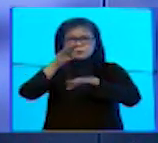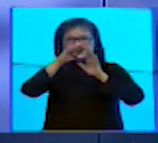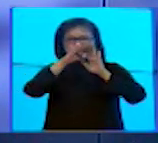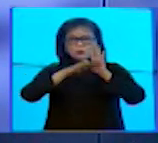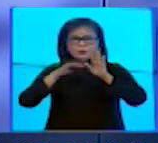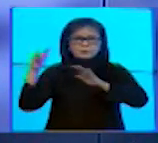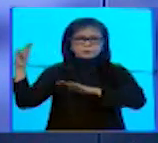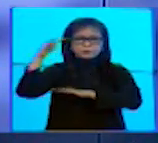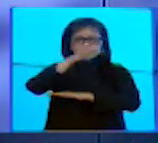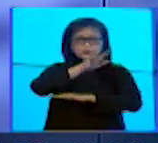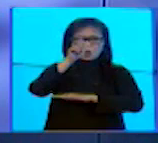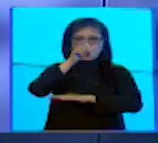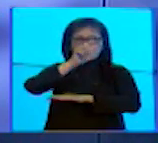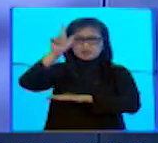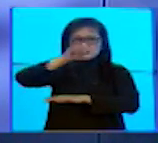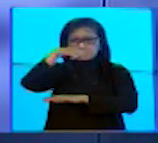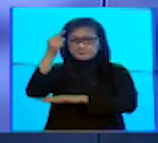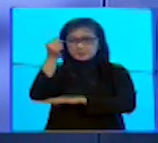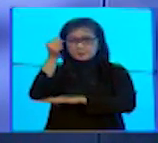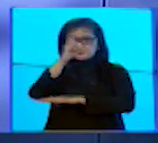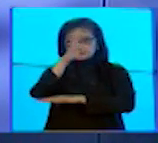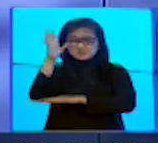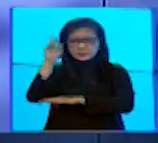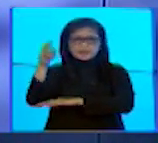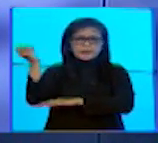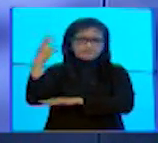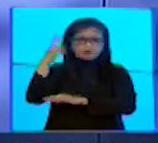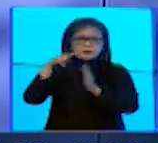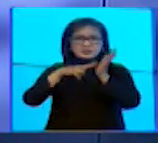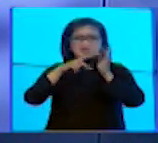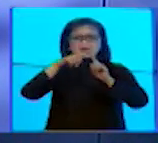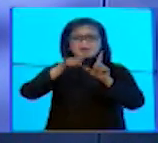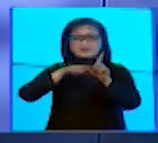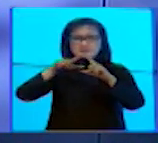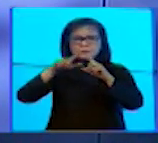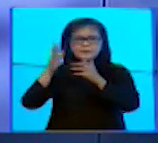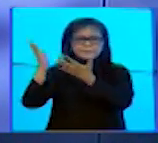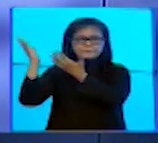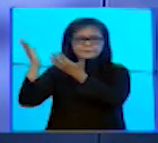diberangkatkan hingga Rabu siang. Dan berikut laporan Nitya Azahra, Septian Bahyu, dan Tommy Hadikusumo.